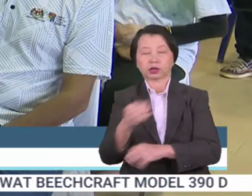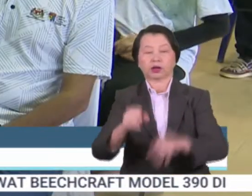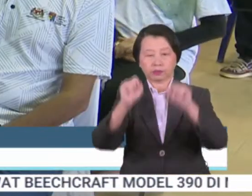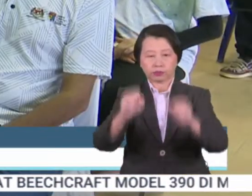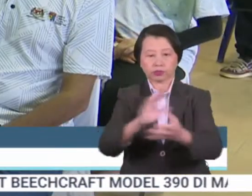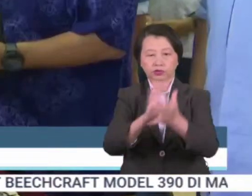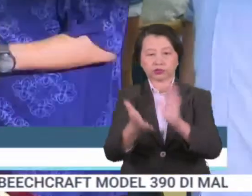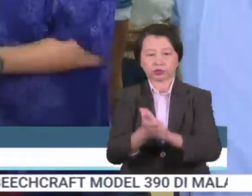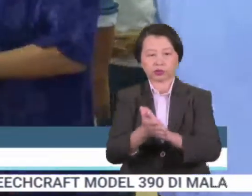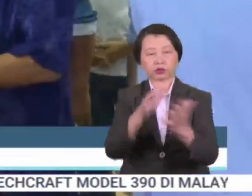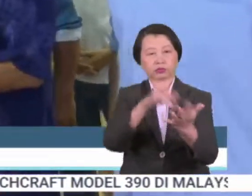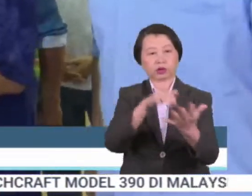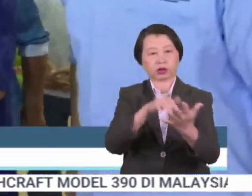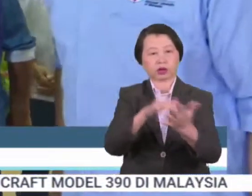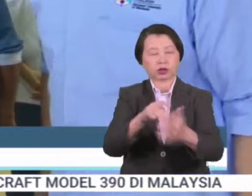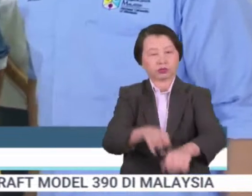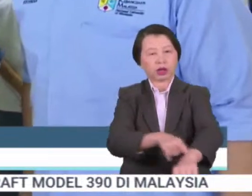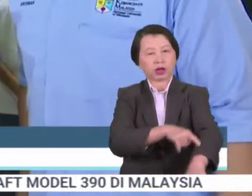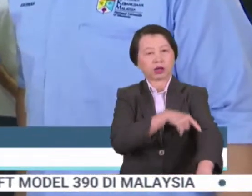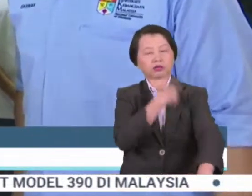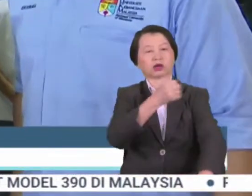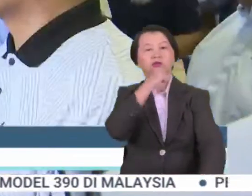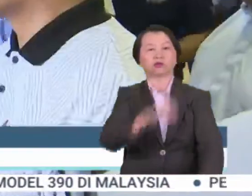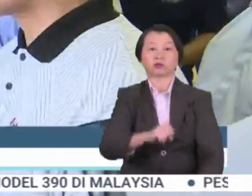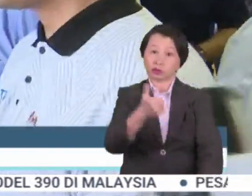menjadi pembelajaran sepanjang